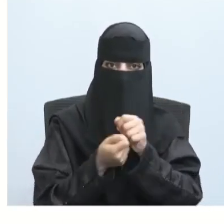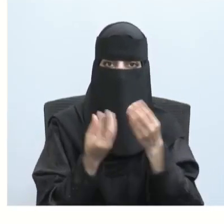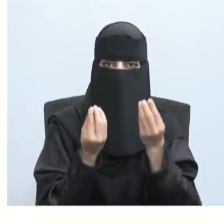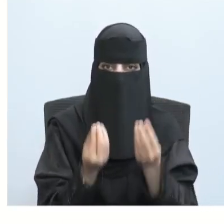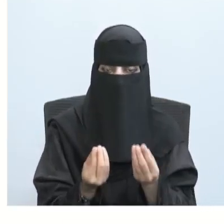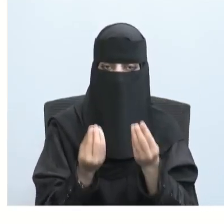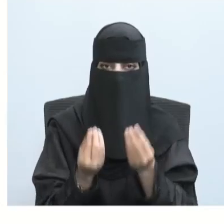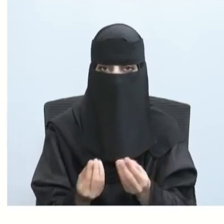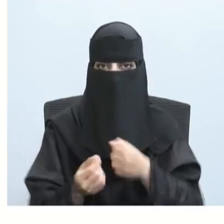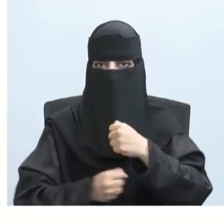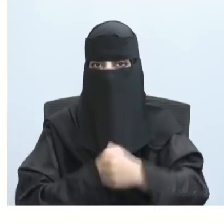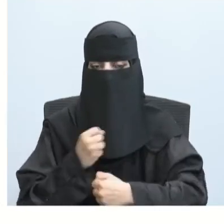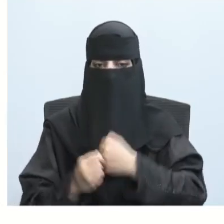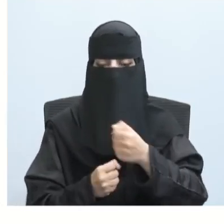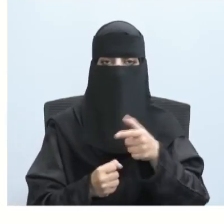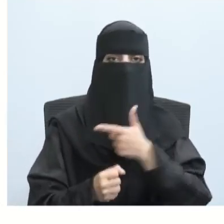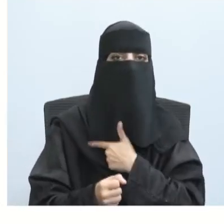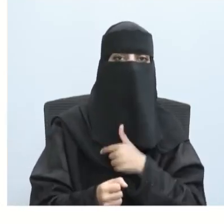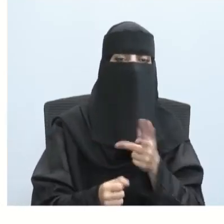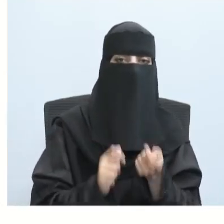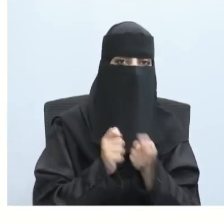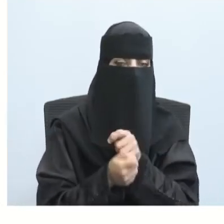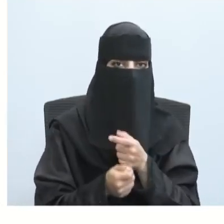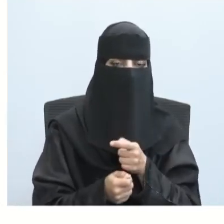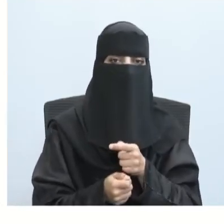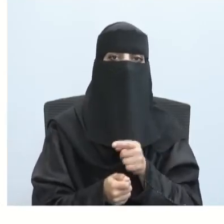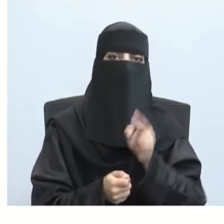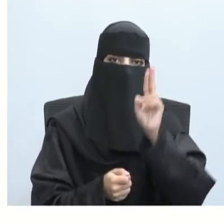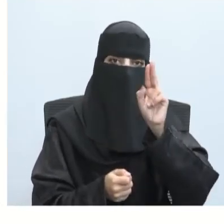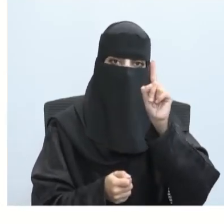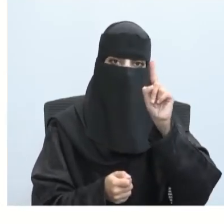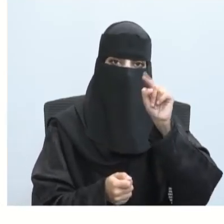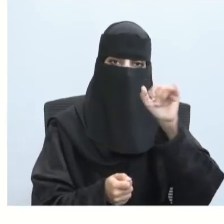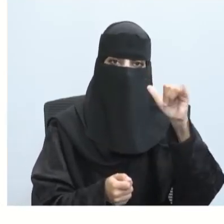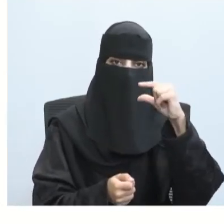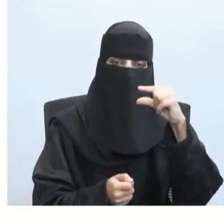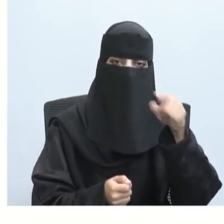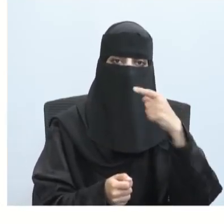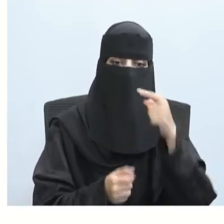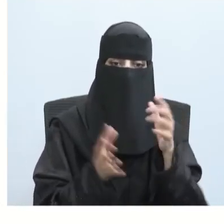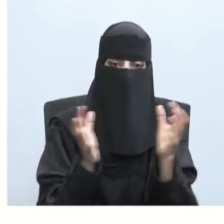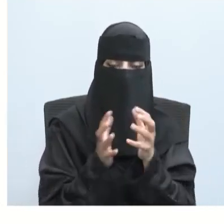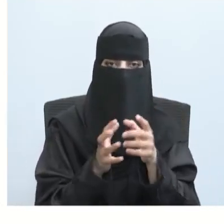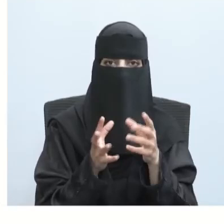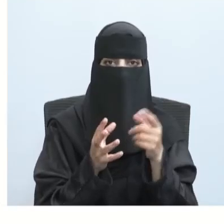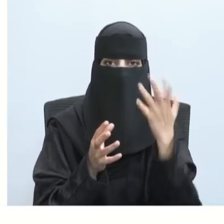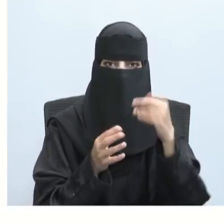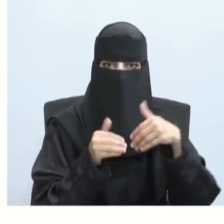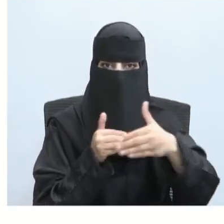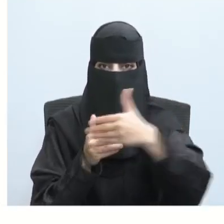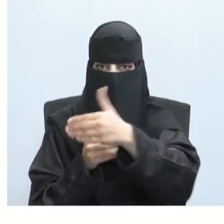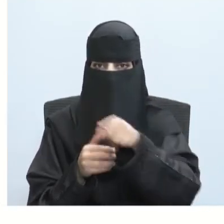العمليه نسميها بعمليه التبريد فعند تبريد المياه الغازيه سوف تتقارب بعضها مع بعض